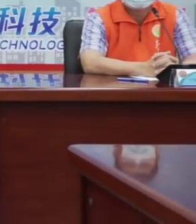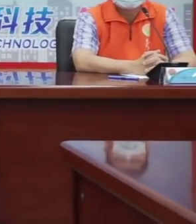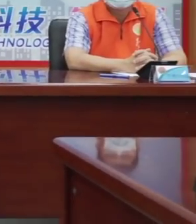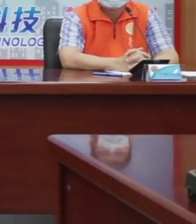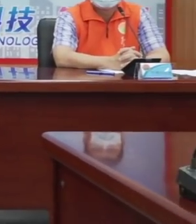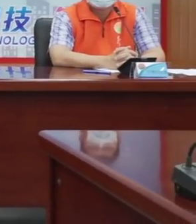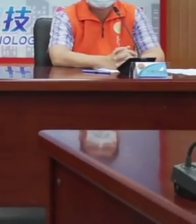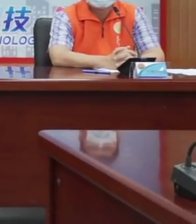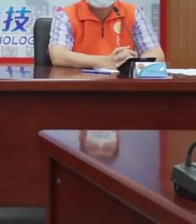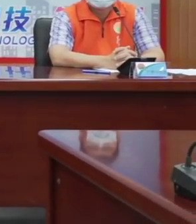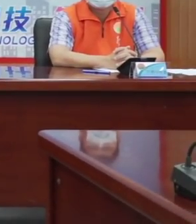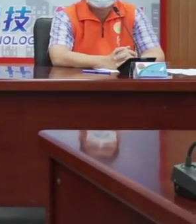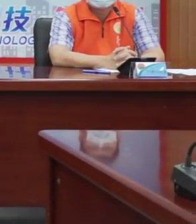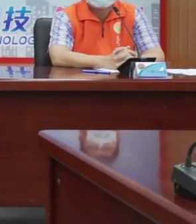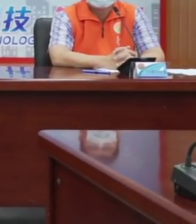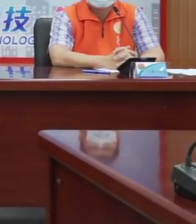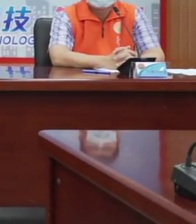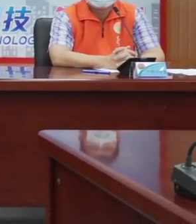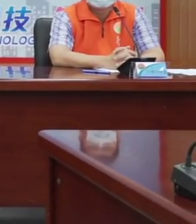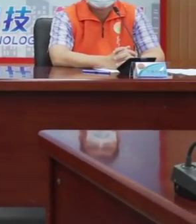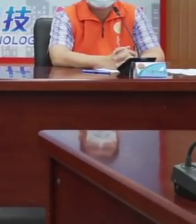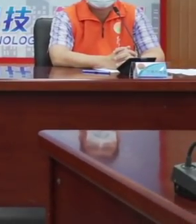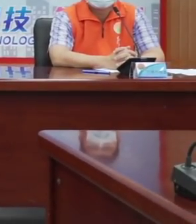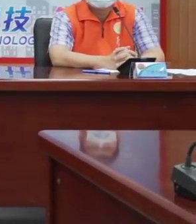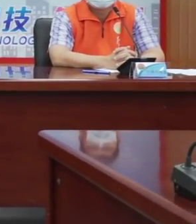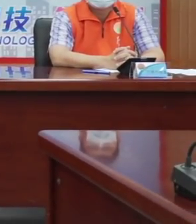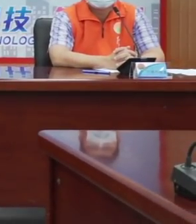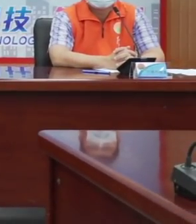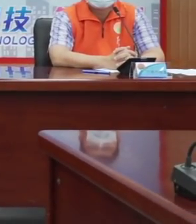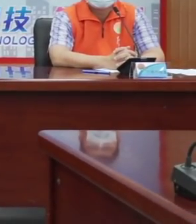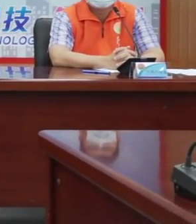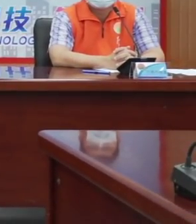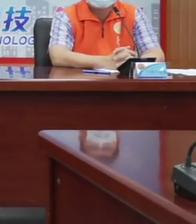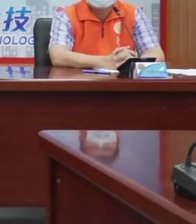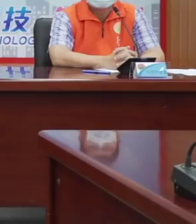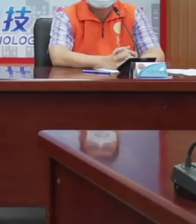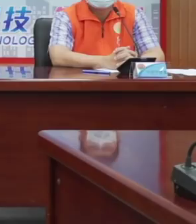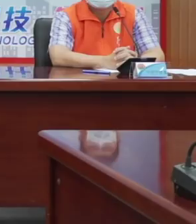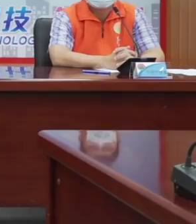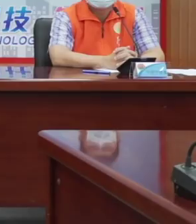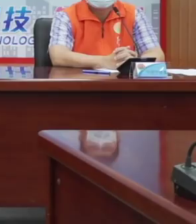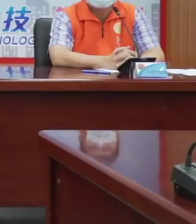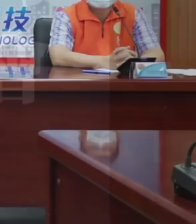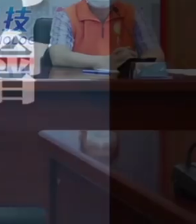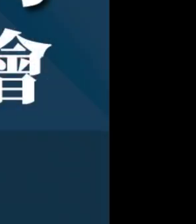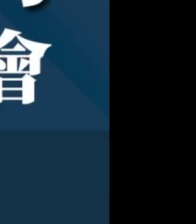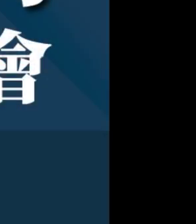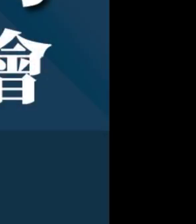县政府官网、新竹县 ING 及杨文科县长脸书。谢谢大家的收看。